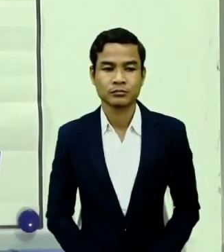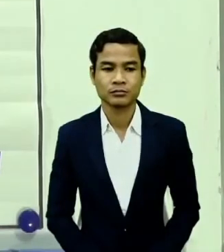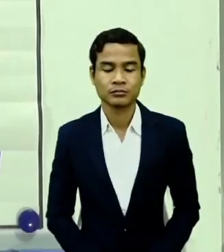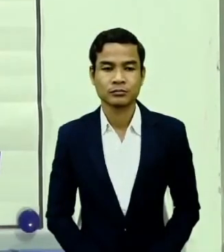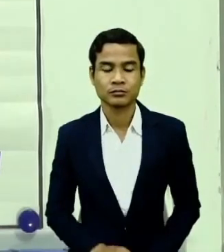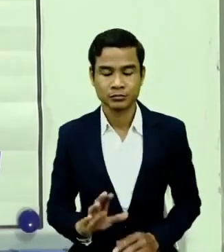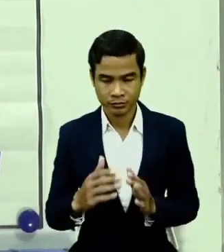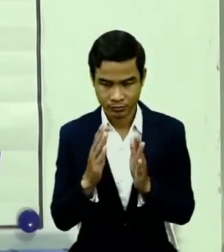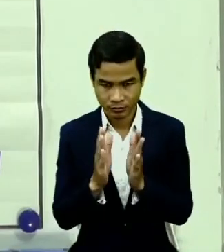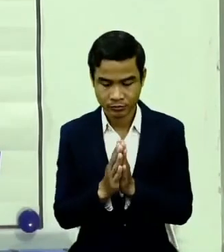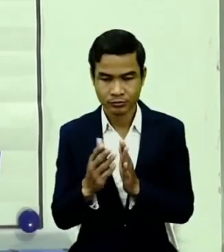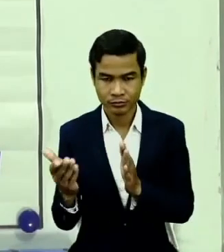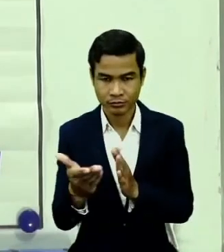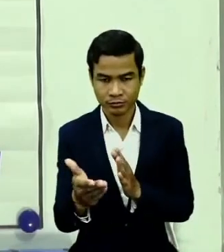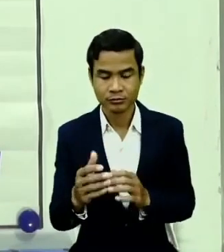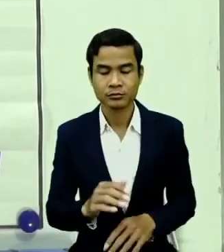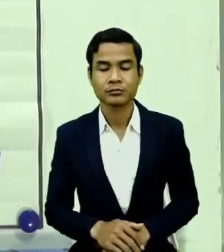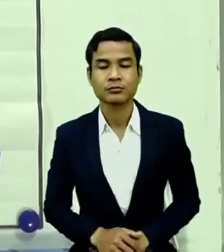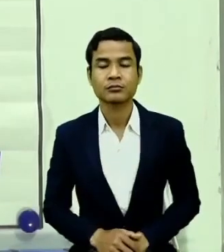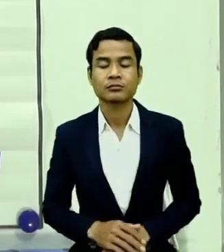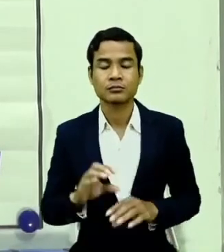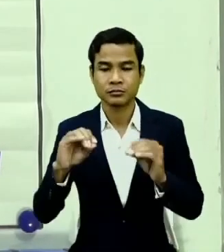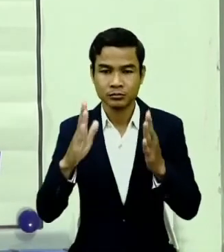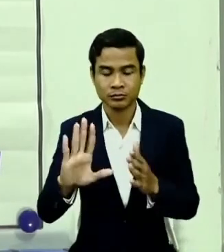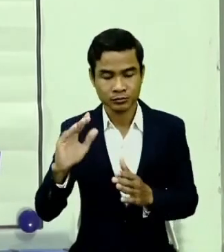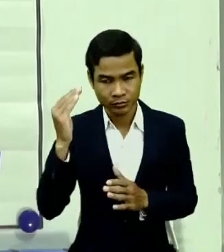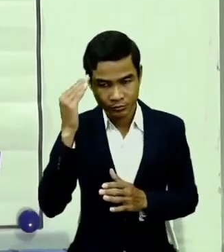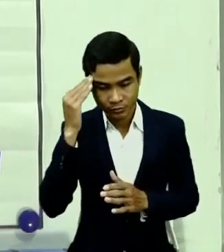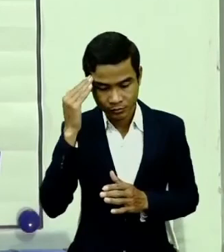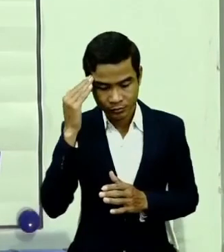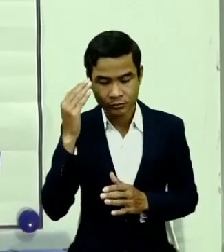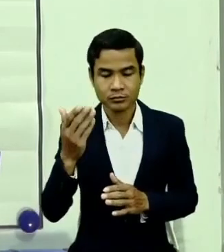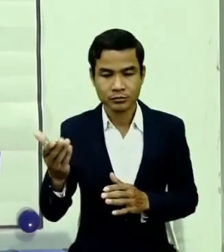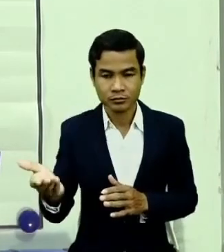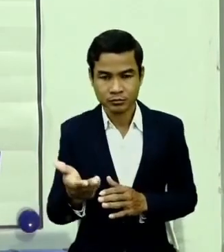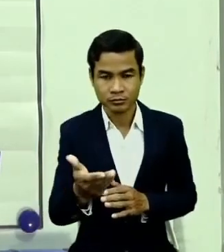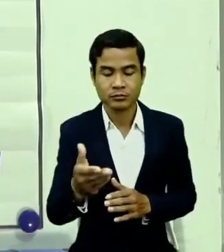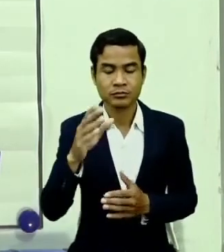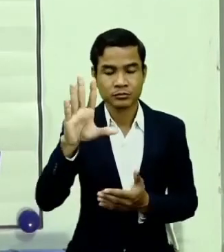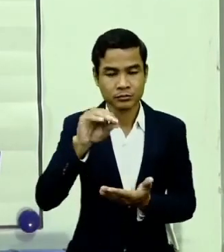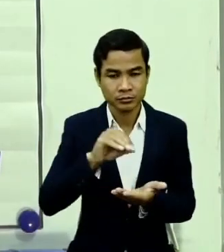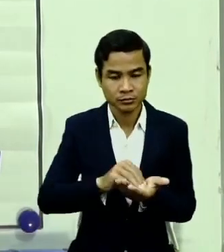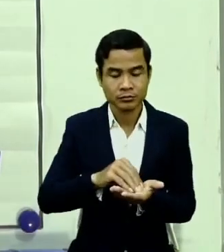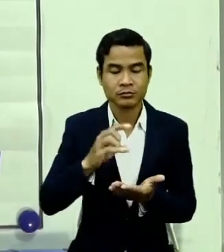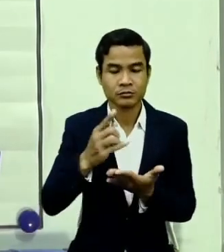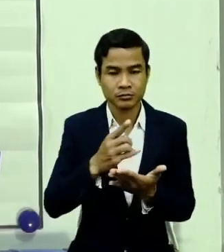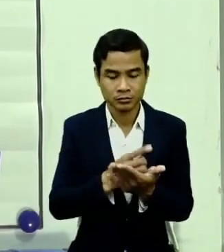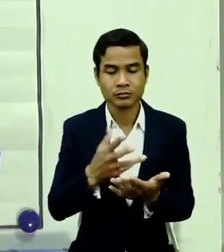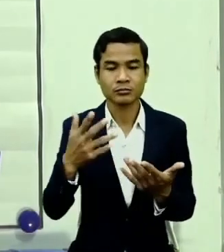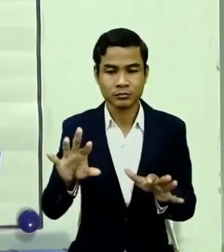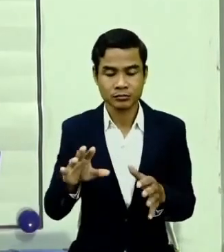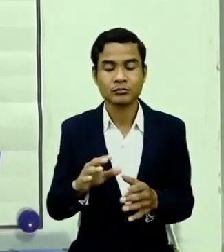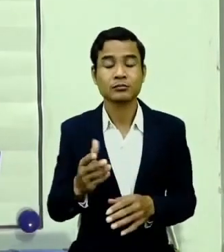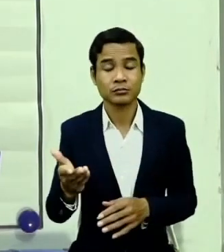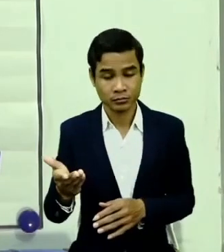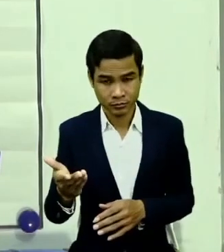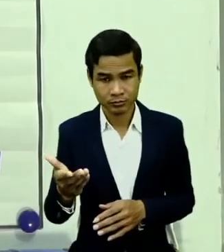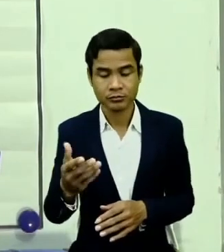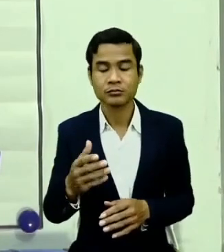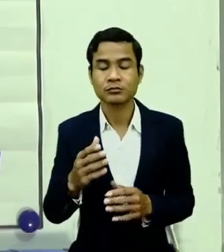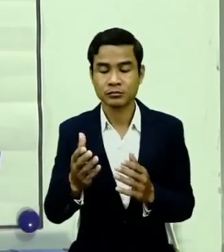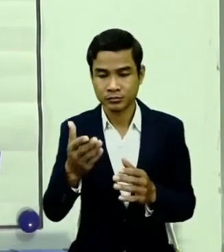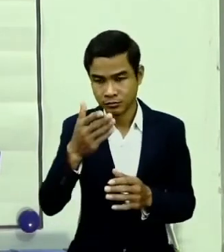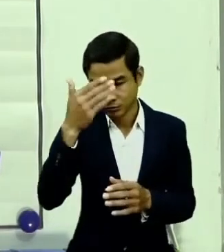ចាអរគុណកូនកូនទាំងអស់គ្នាអ្នកគ្រូសង្ឃឹមថាកូនទាំងអស់គ្នាបានចម្លងនៅមេរៀនរបស់យើងចប់សពគ្រប់ហើយ